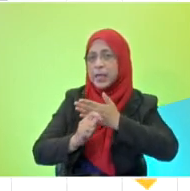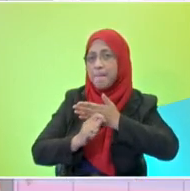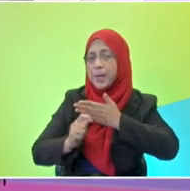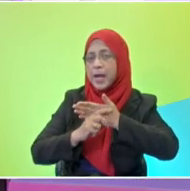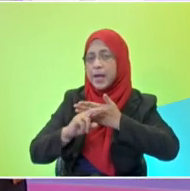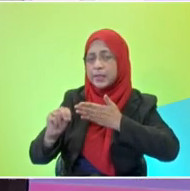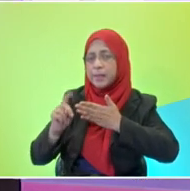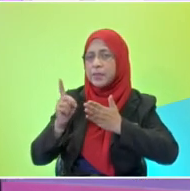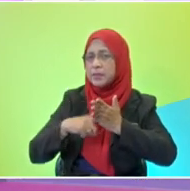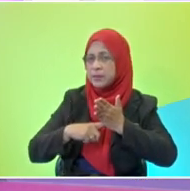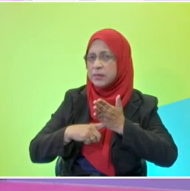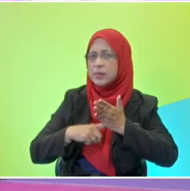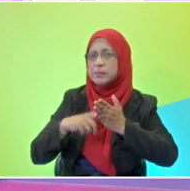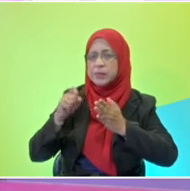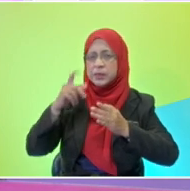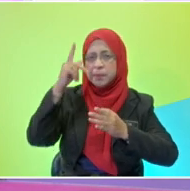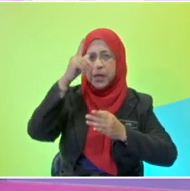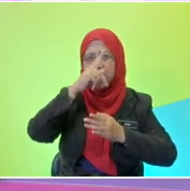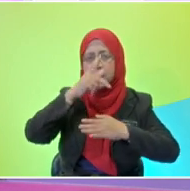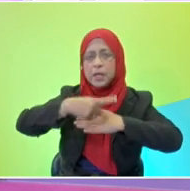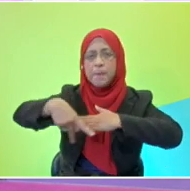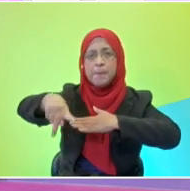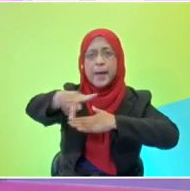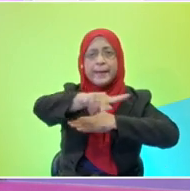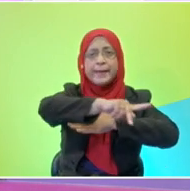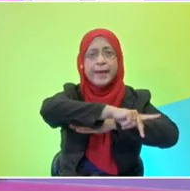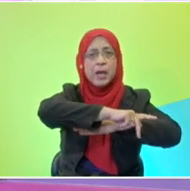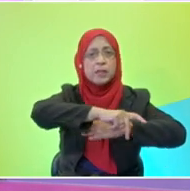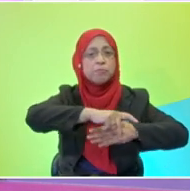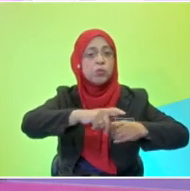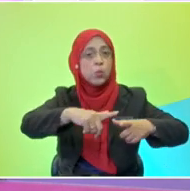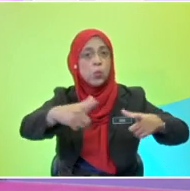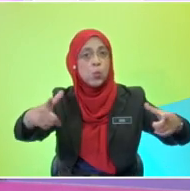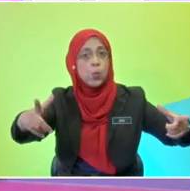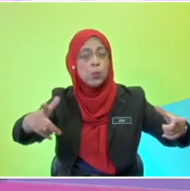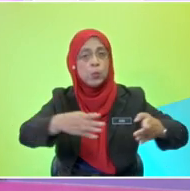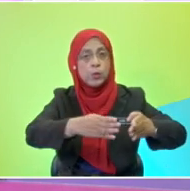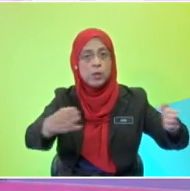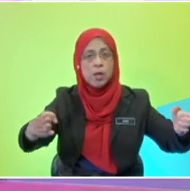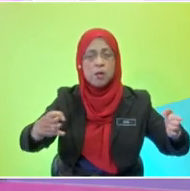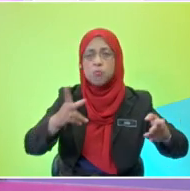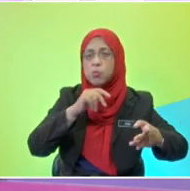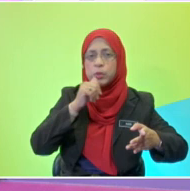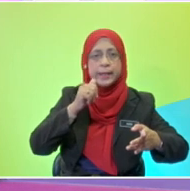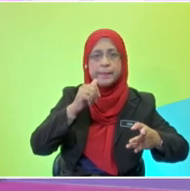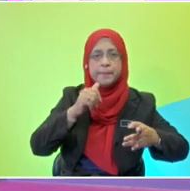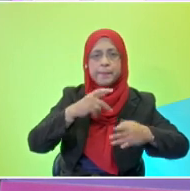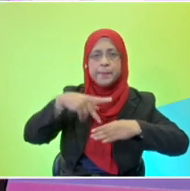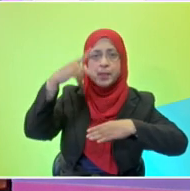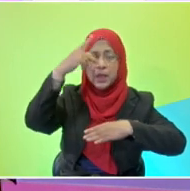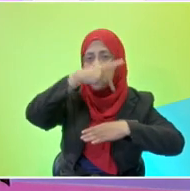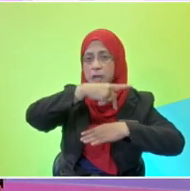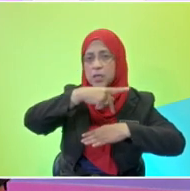yaitu dipelihara di Padang yang terbuka yang kedua binatang ternak itu bukan